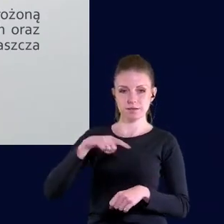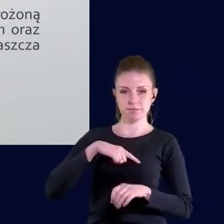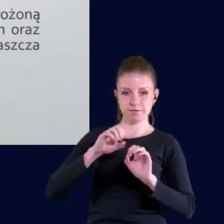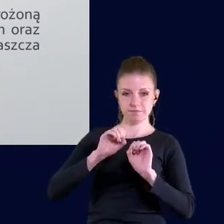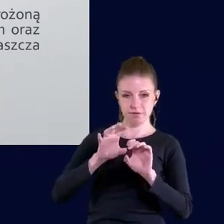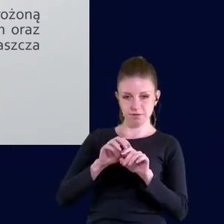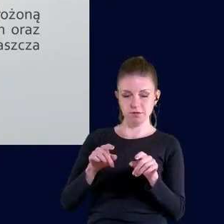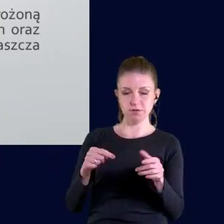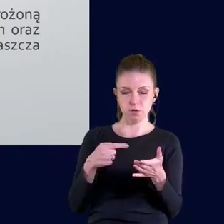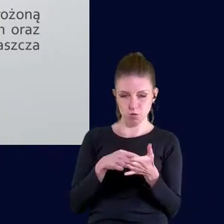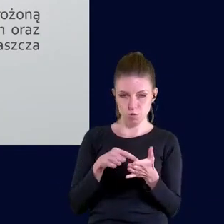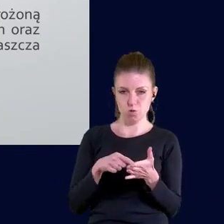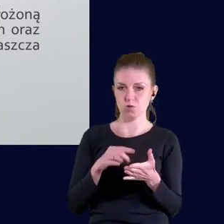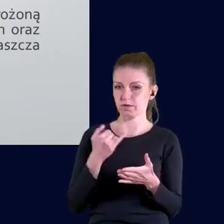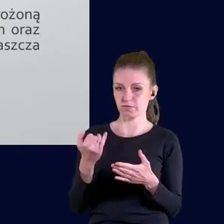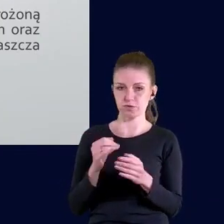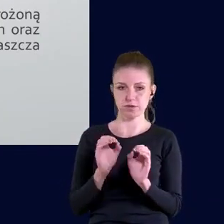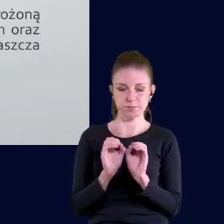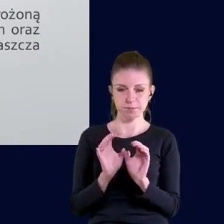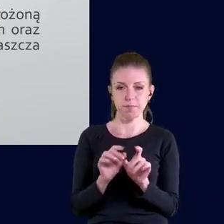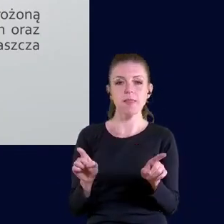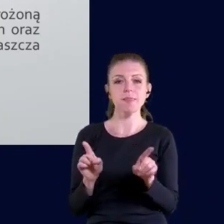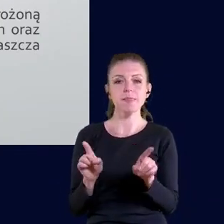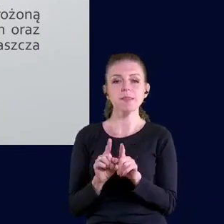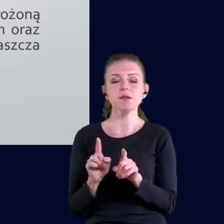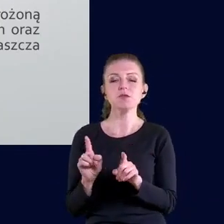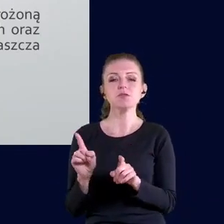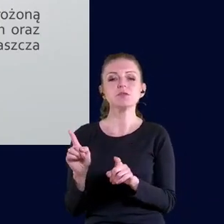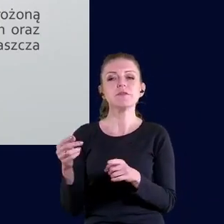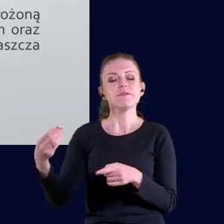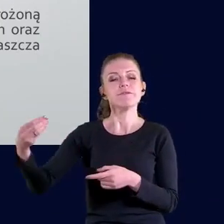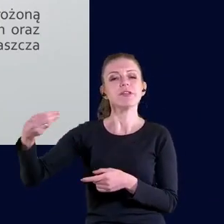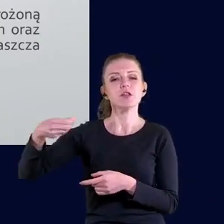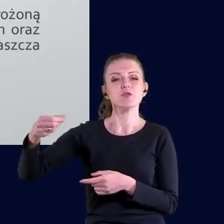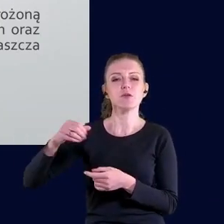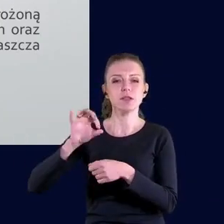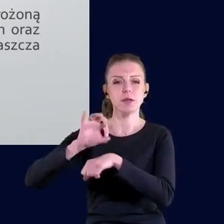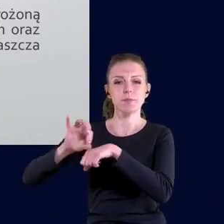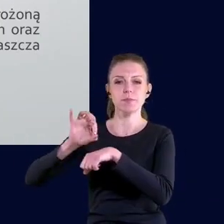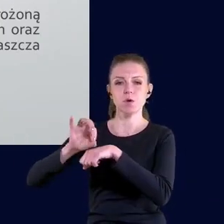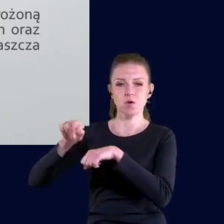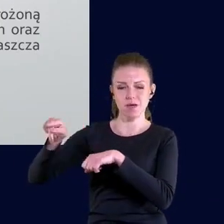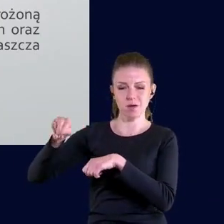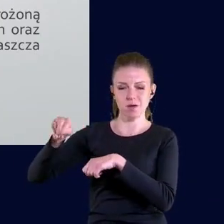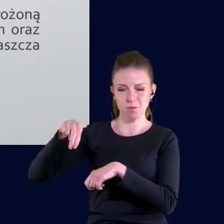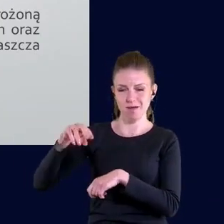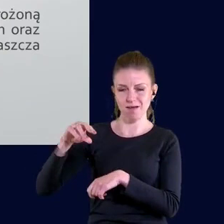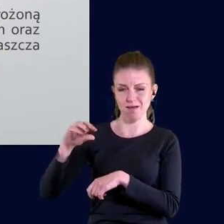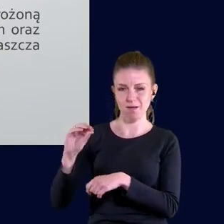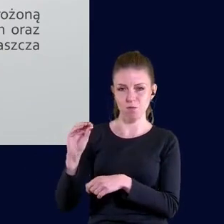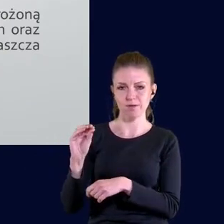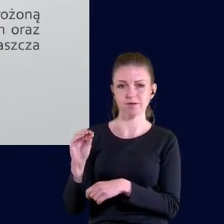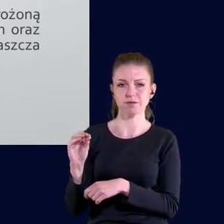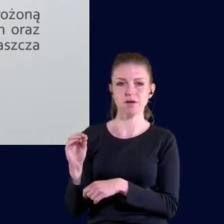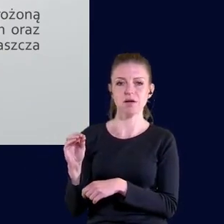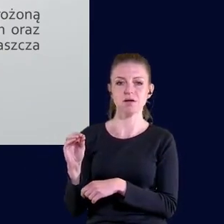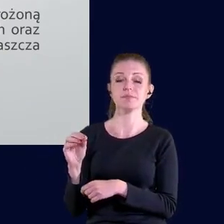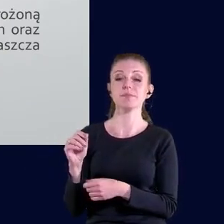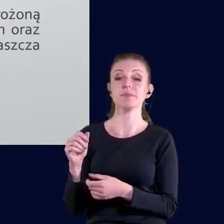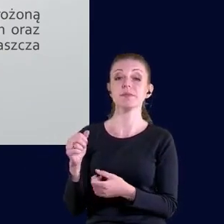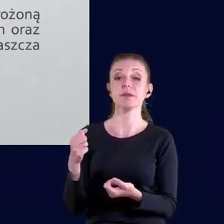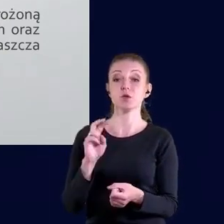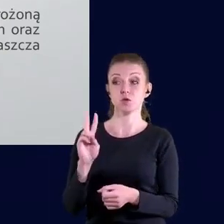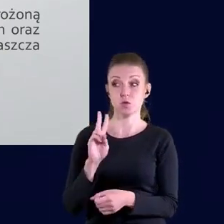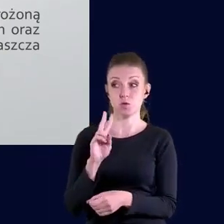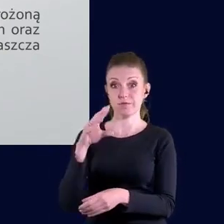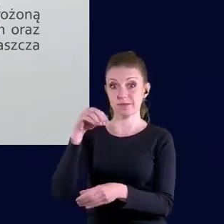że związku z finansowaniem projektu Otwórz Pracownicy którzy